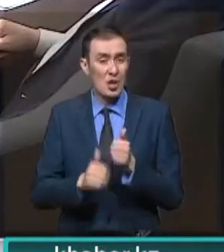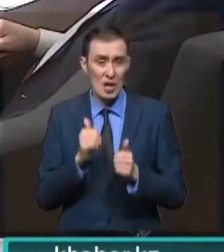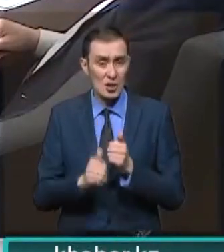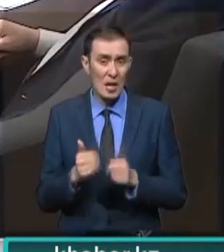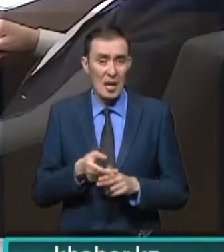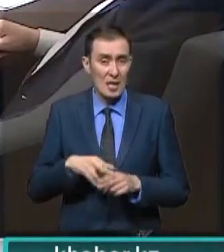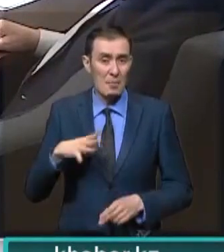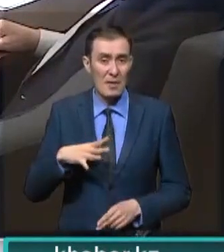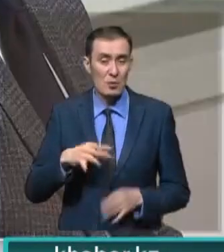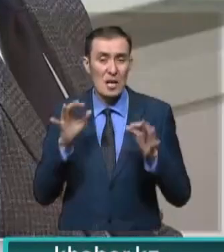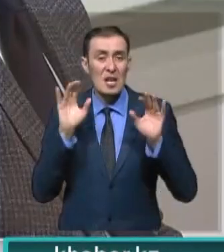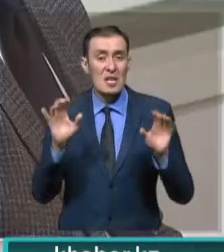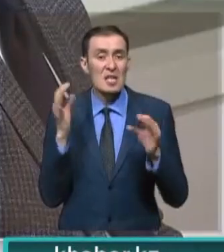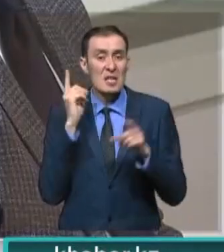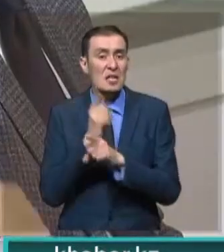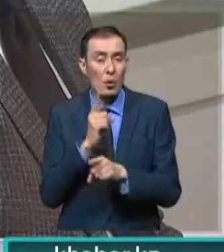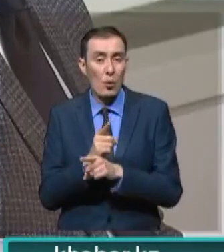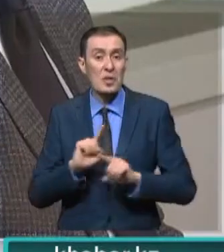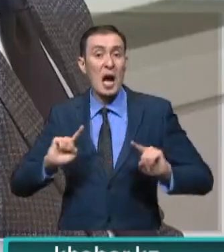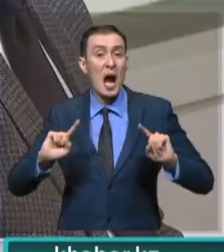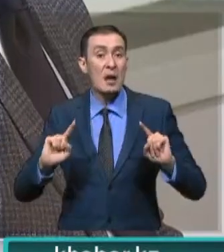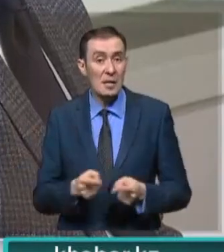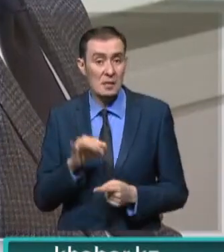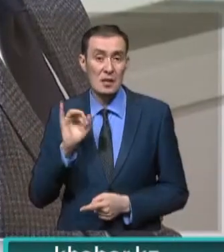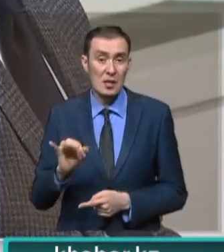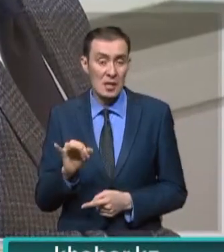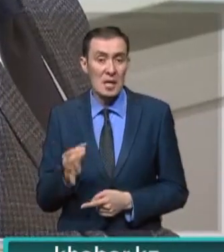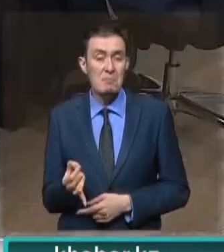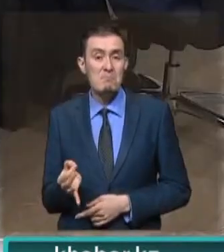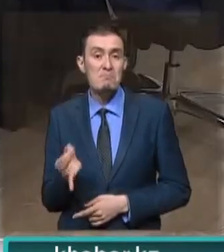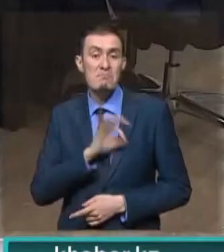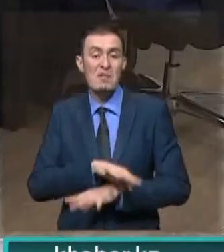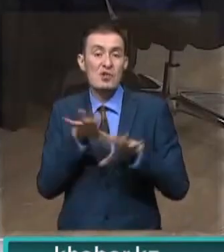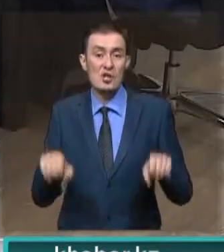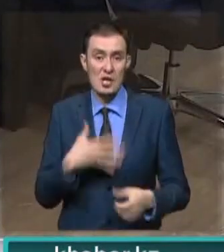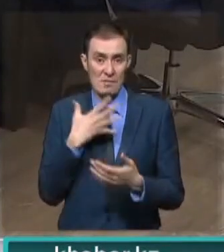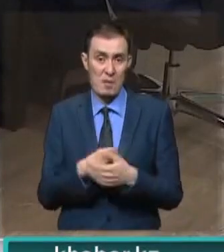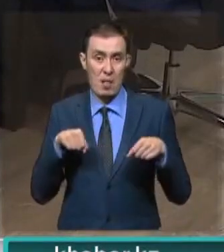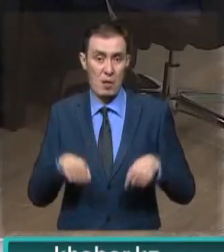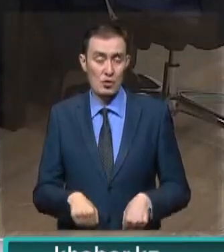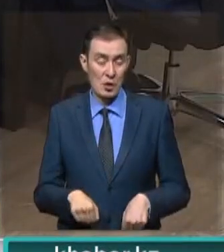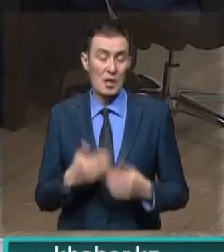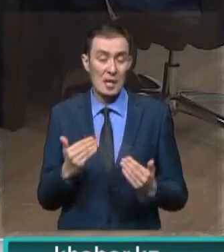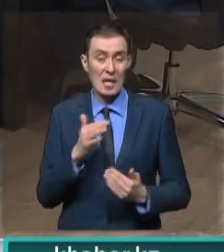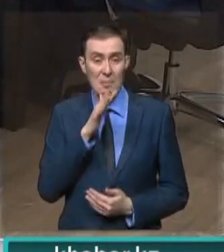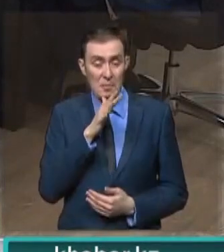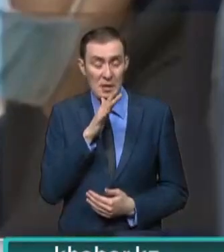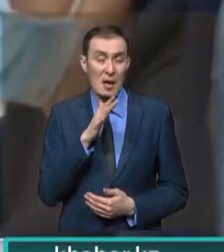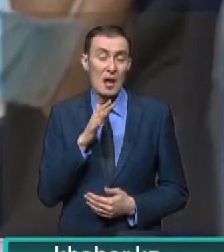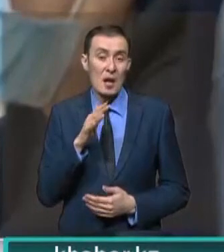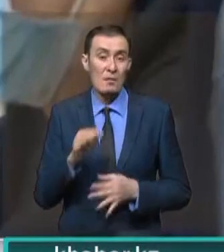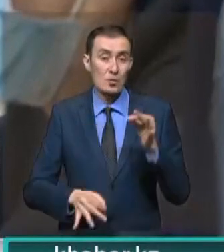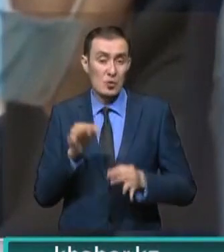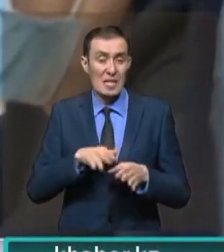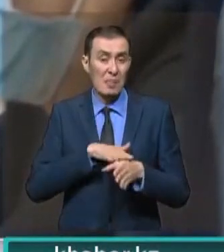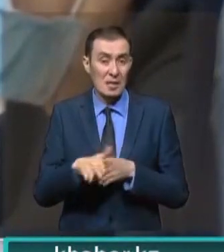это незаконное наложении ареста и превышение своих полномочий на данный момент в производстве